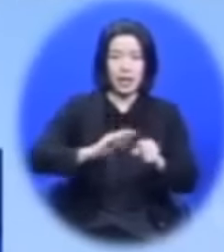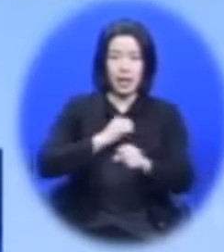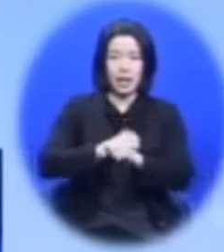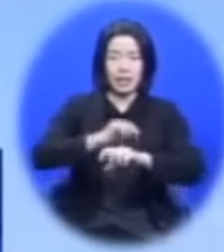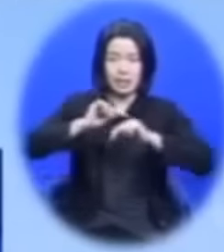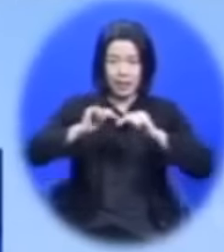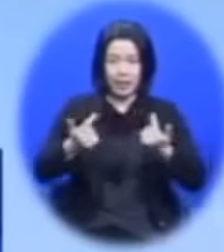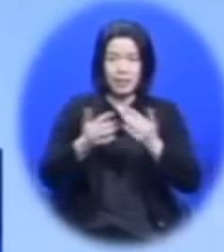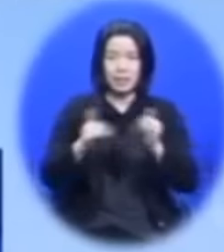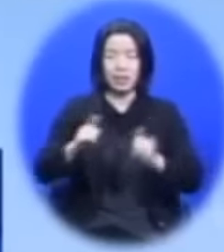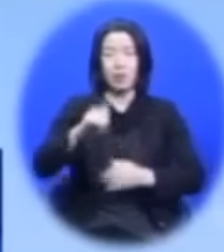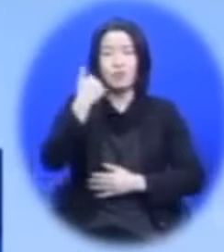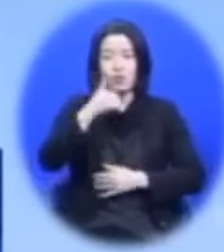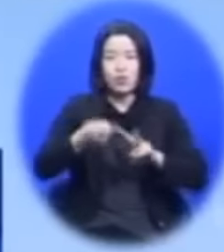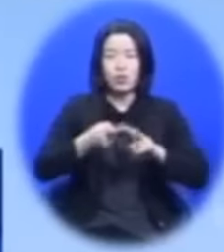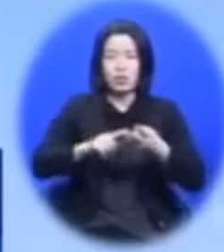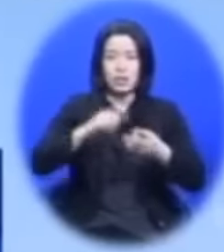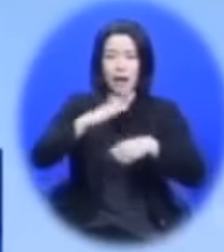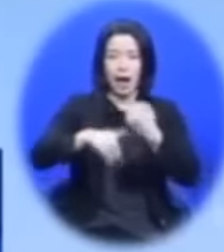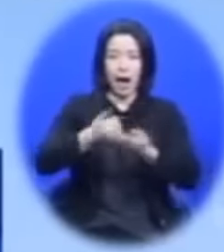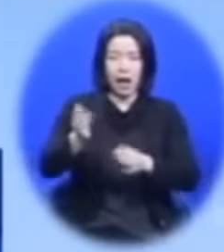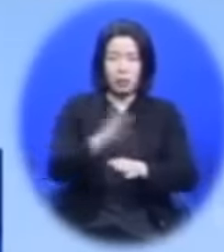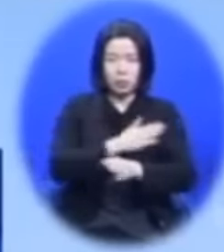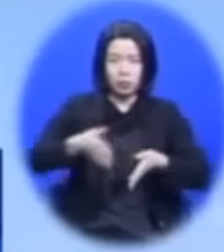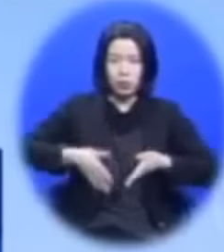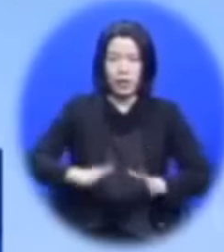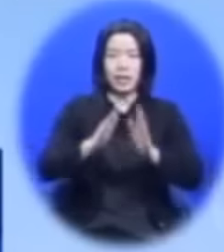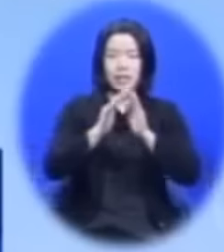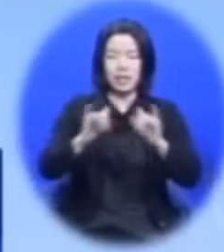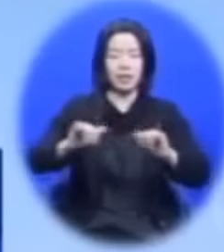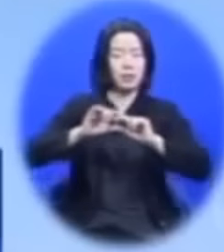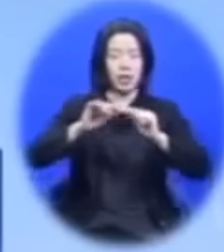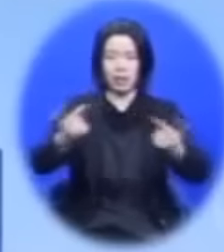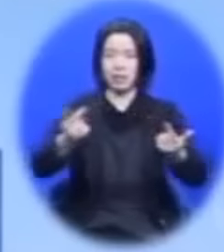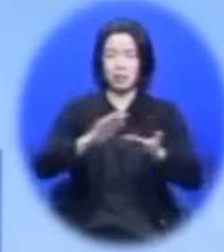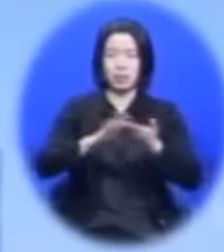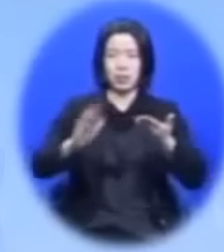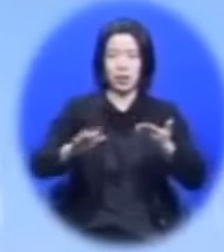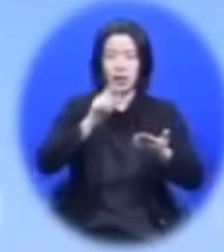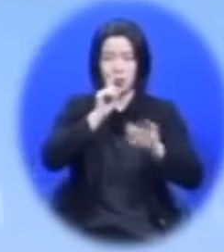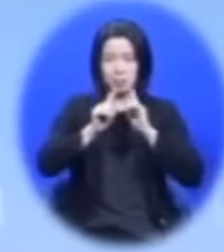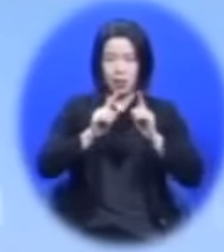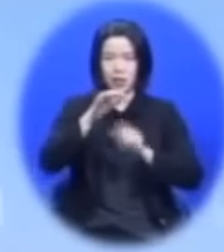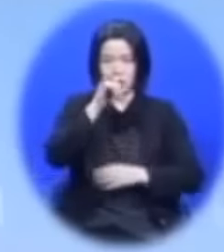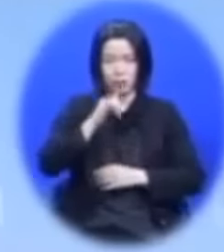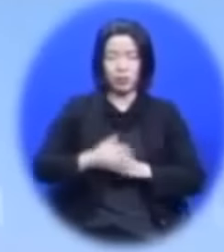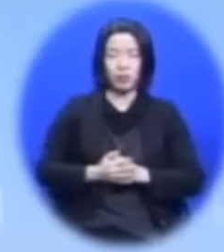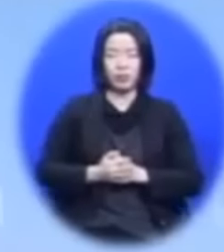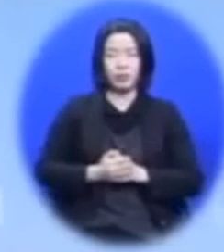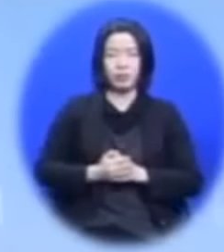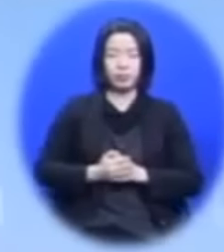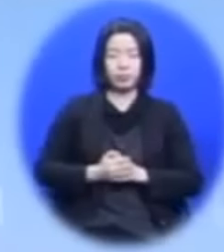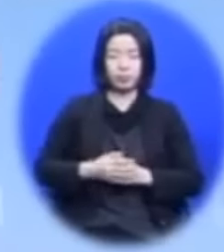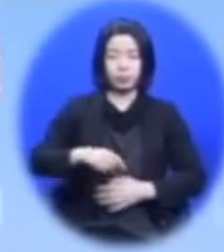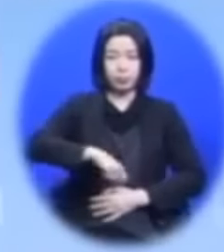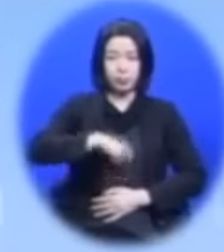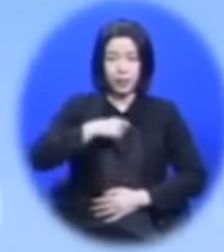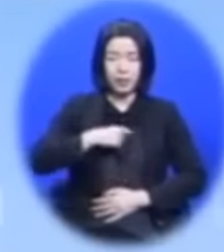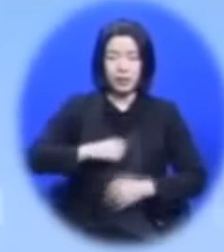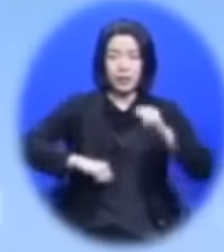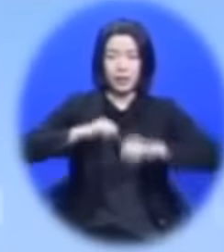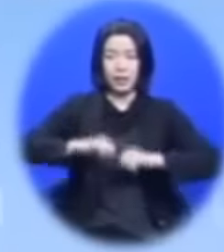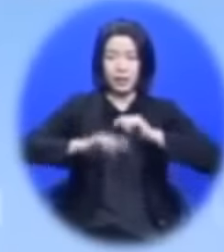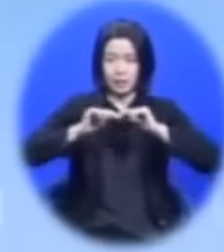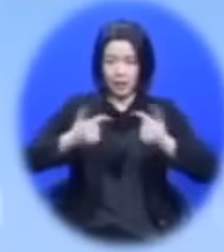사람은 누구나 하나님에게서 난 사람이 아닙니다 라고 말합니다. 의를 행하지 않는